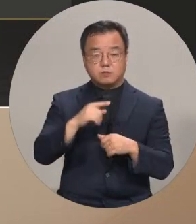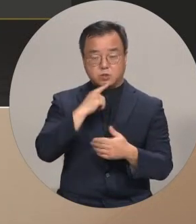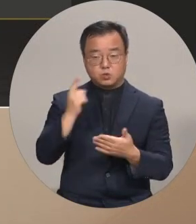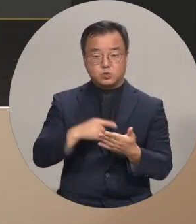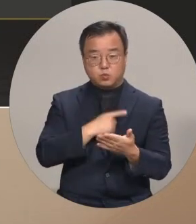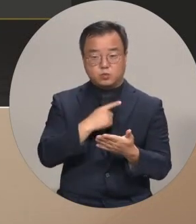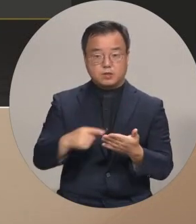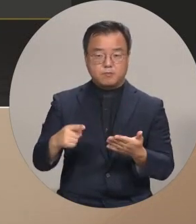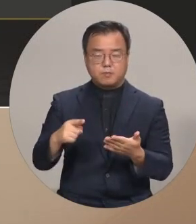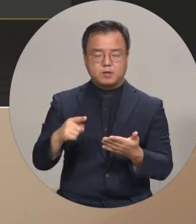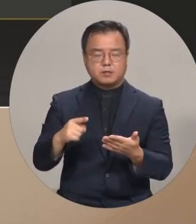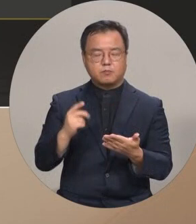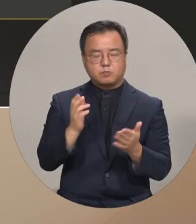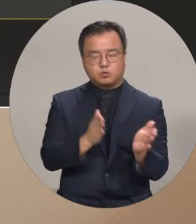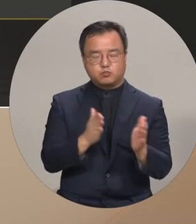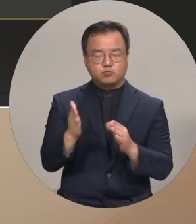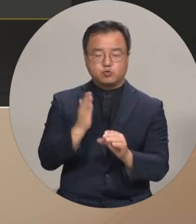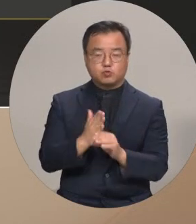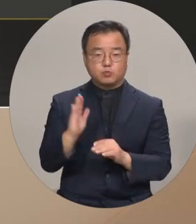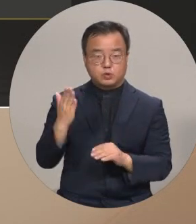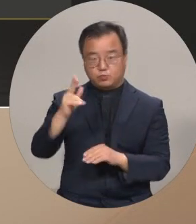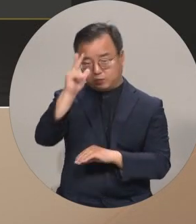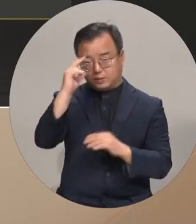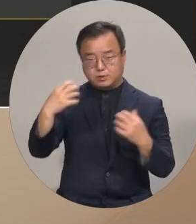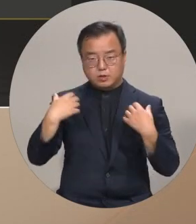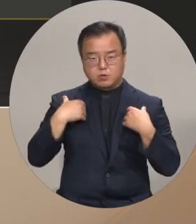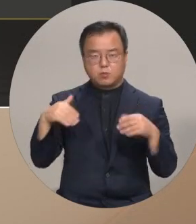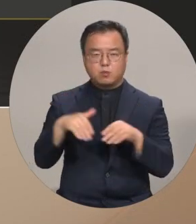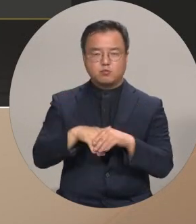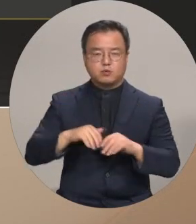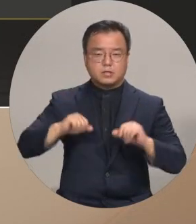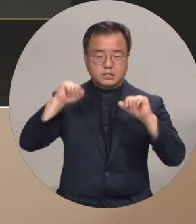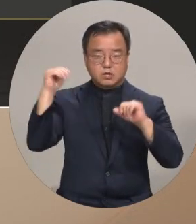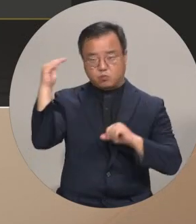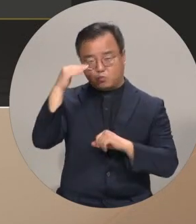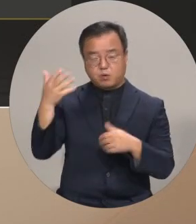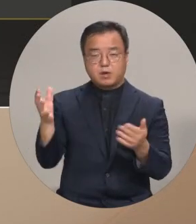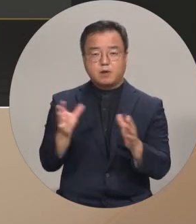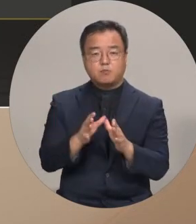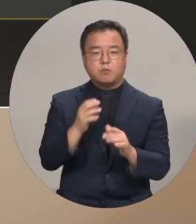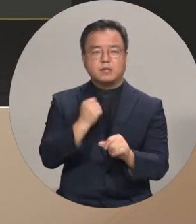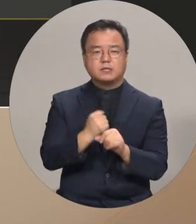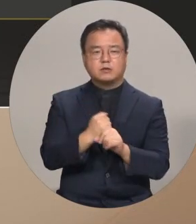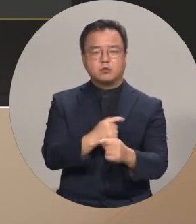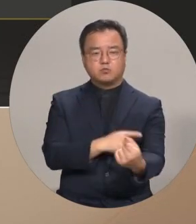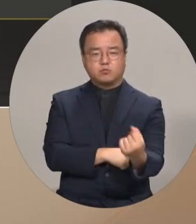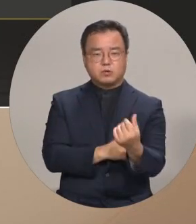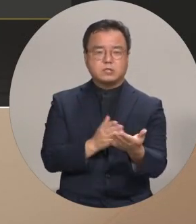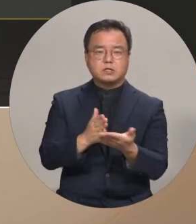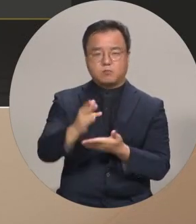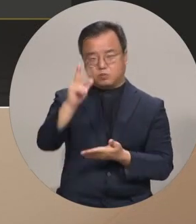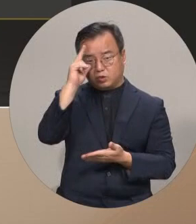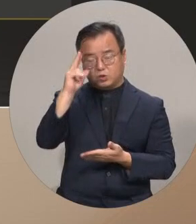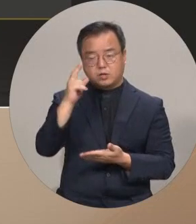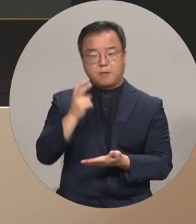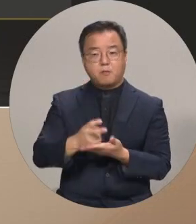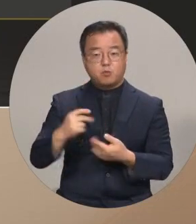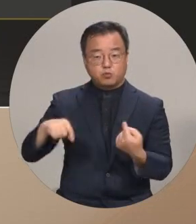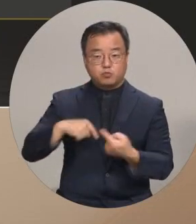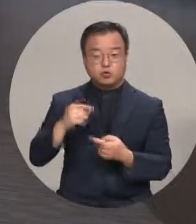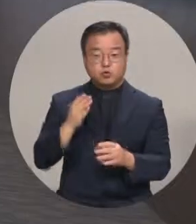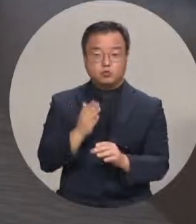있습니다 또 최근에는 경찰청과 문화체육 관광부가 저작권 전문 경찰 제도를 운영하고 있기도